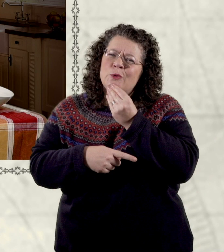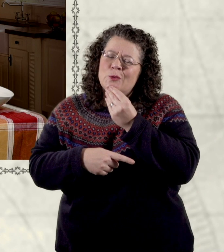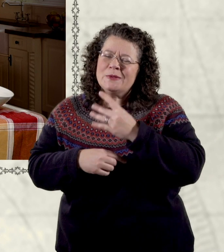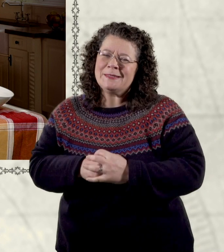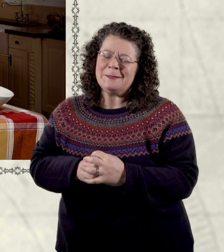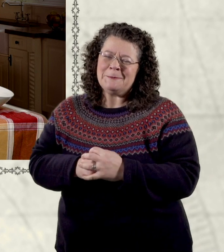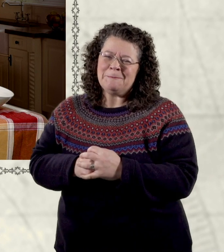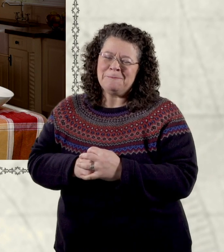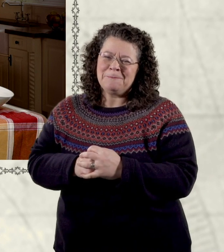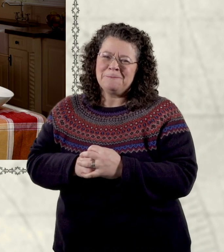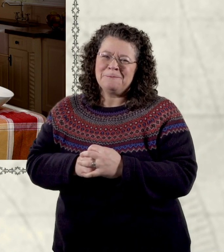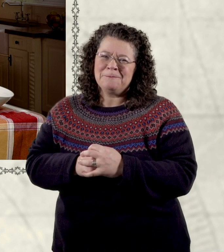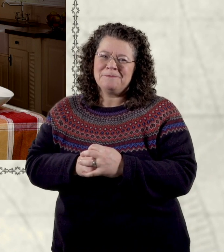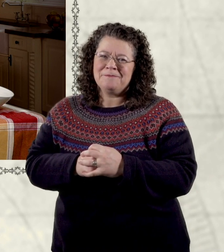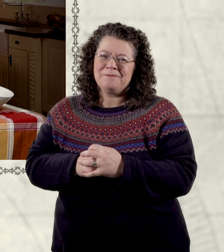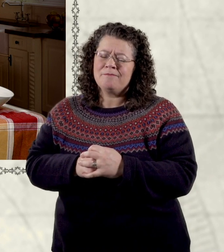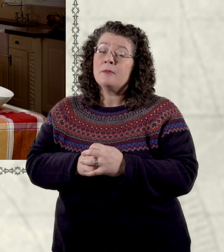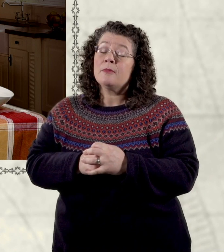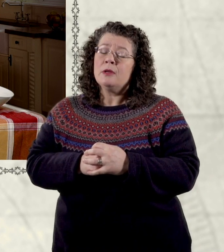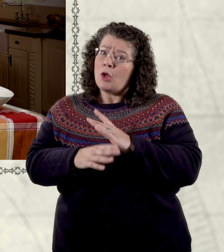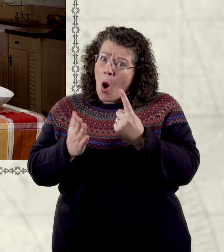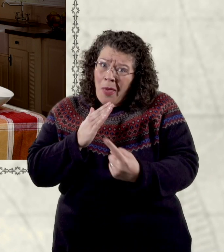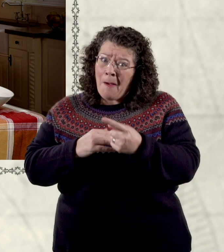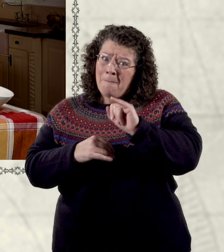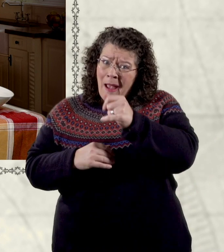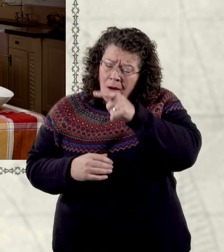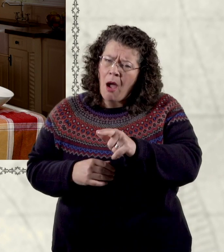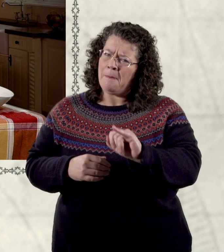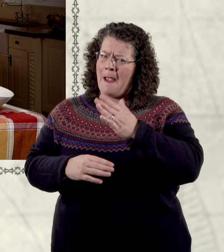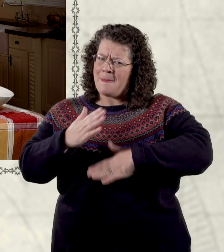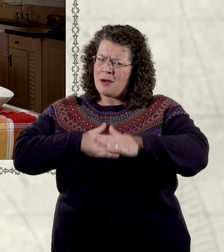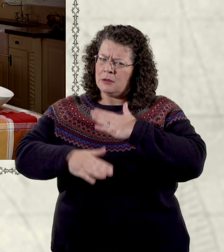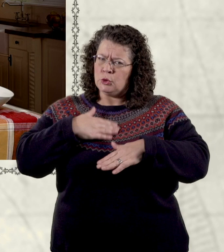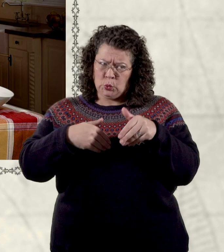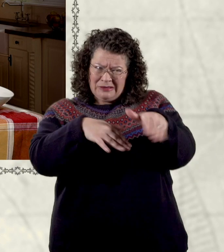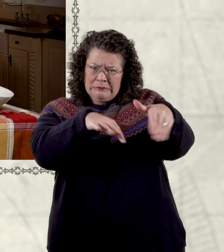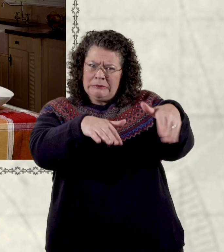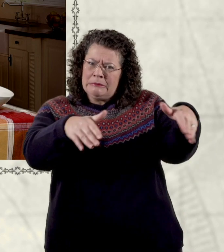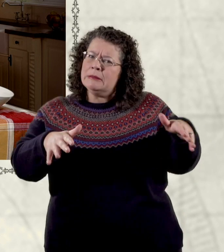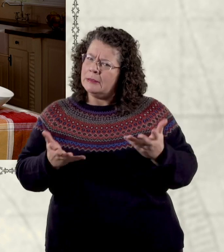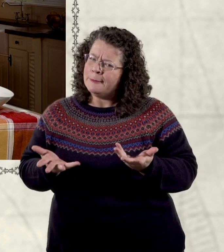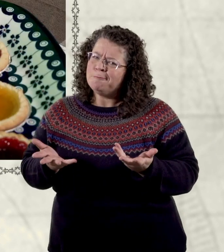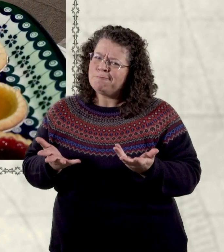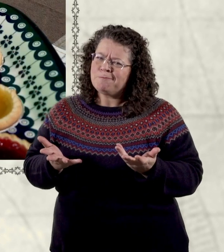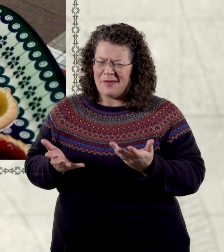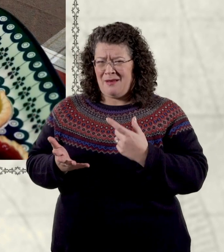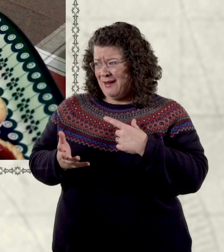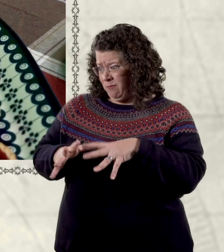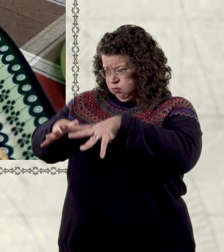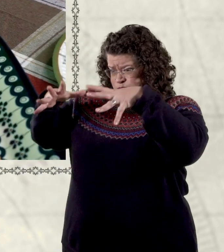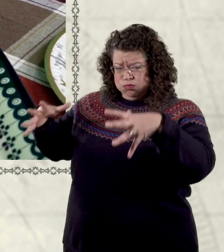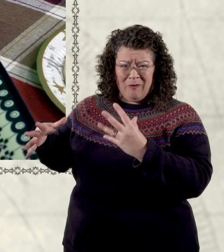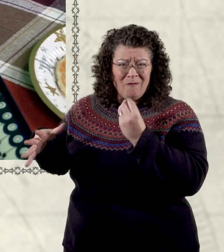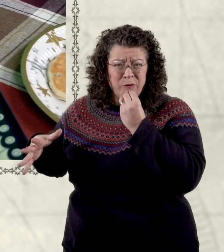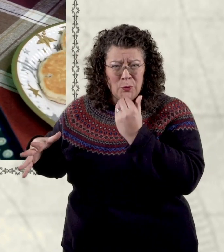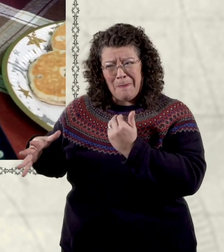hi a'i ffrindiau. Byddai gyrru hi i ffwrdd ddim yn unig yn anlwcus ond yn heirllig. A beth bynnag, mae